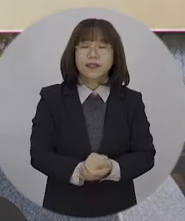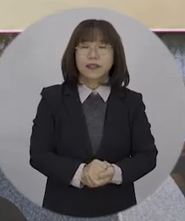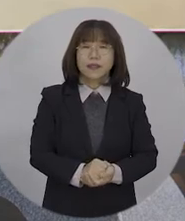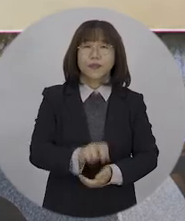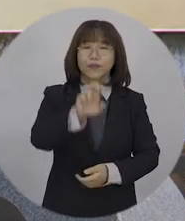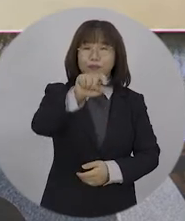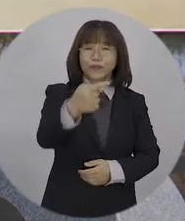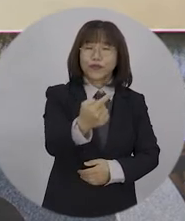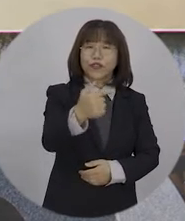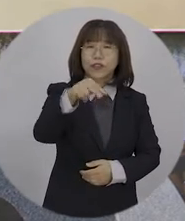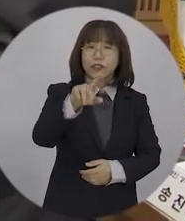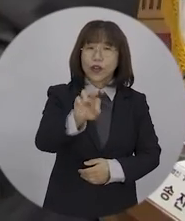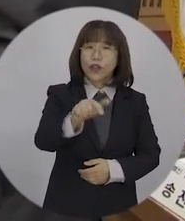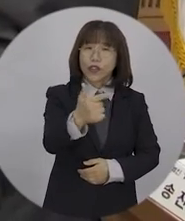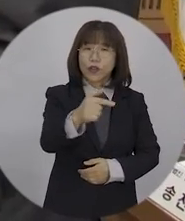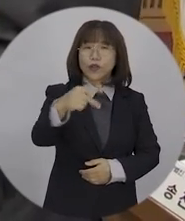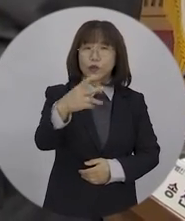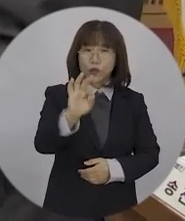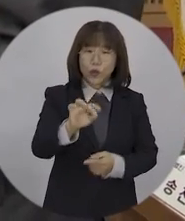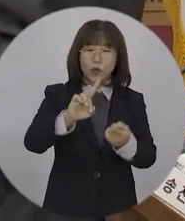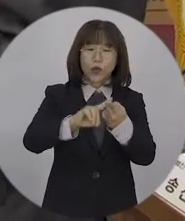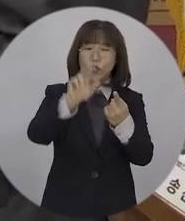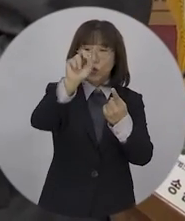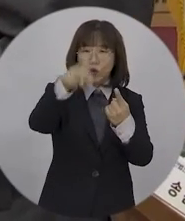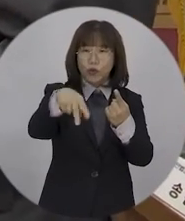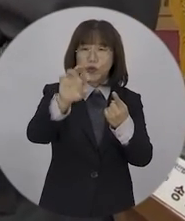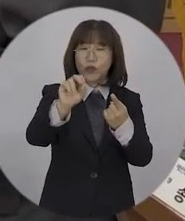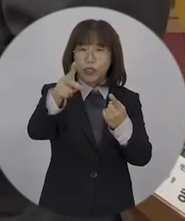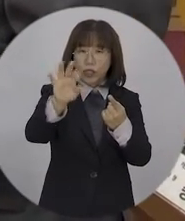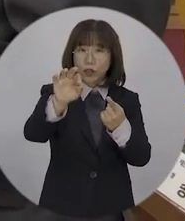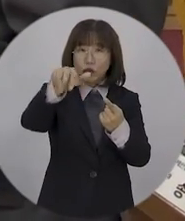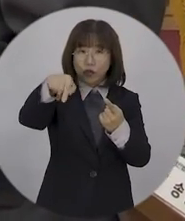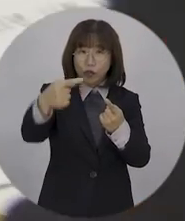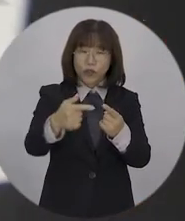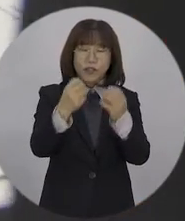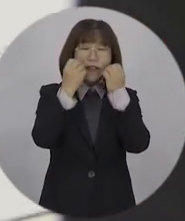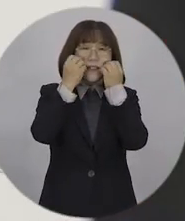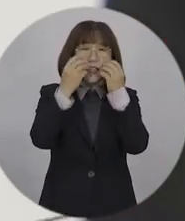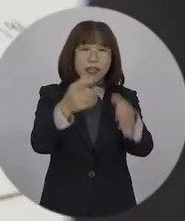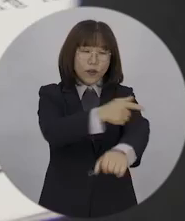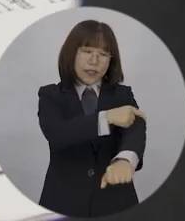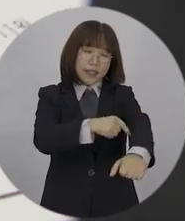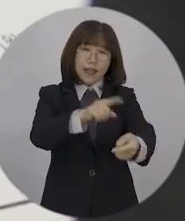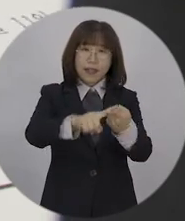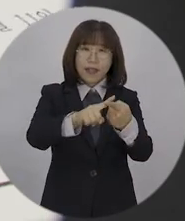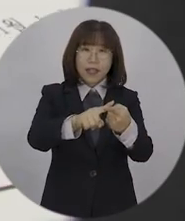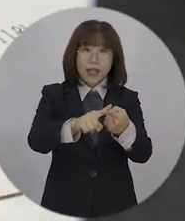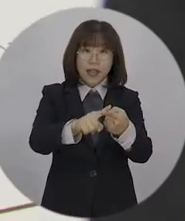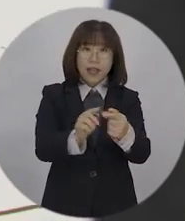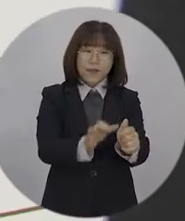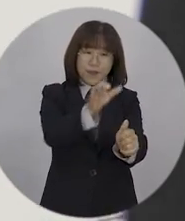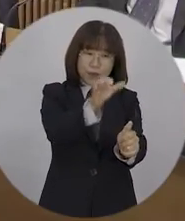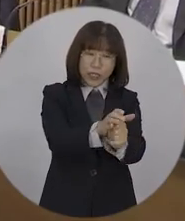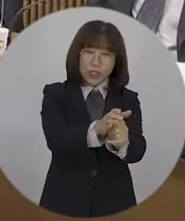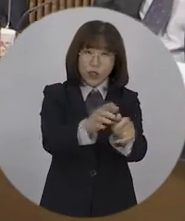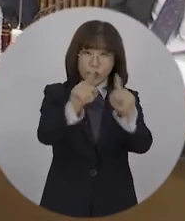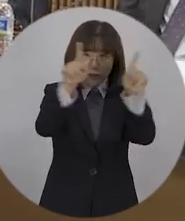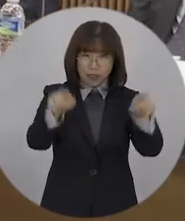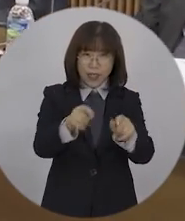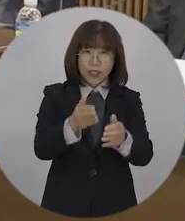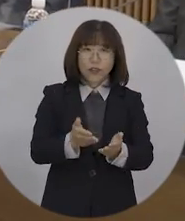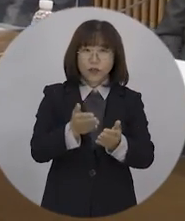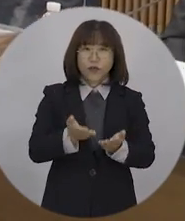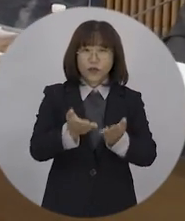이사회에서는 먼저 문선종, 유영준 신규 이사에 대한 위촉장 수여식이 진행됐습니다. 이어